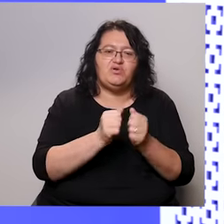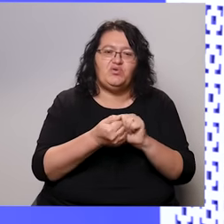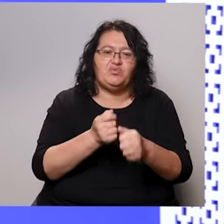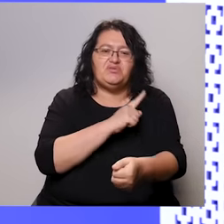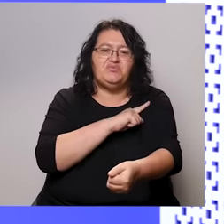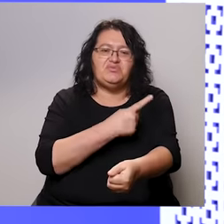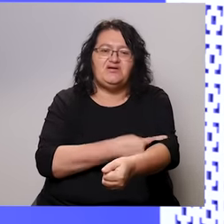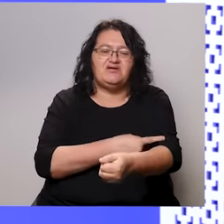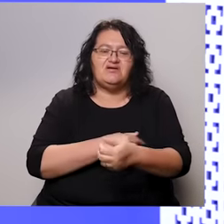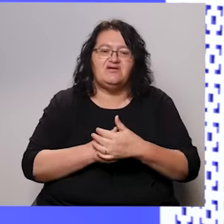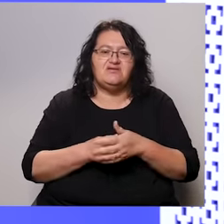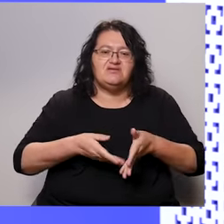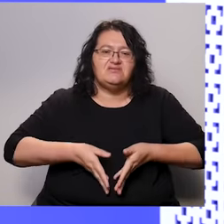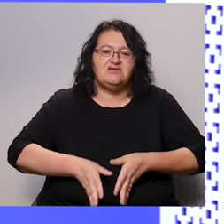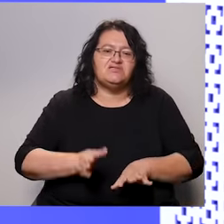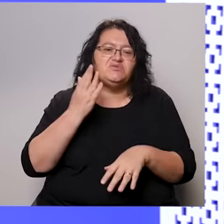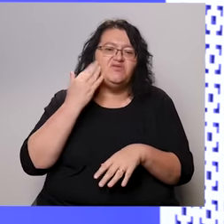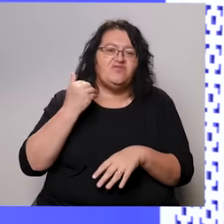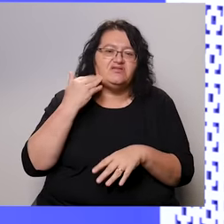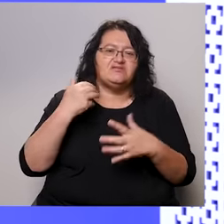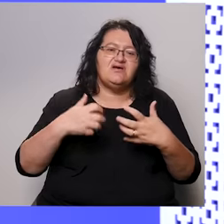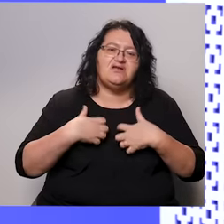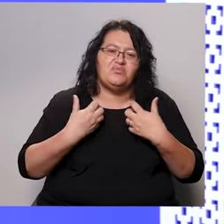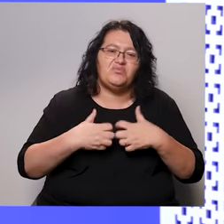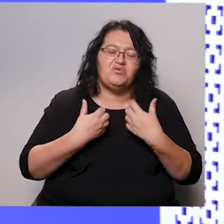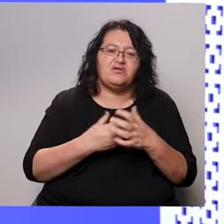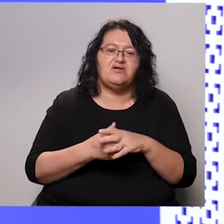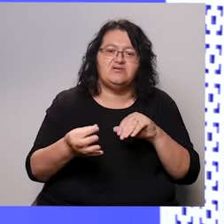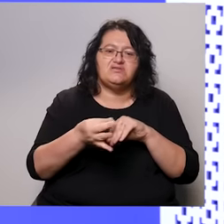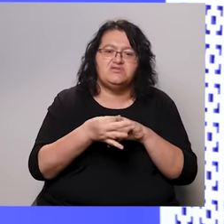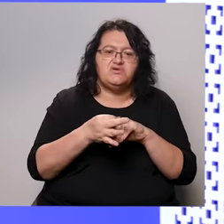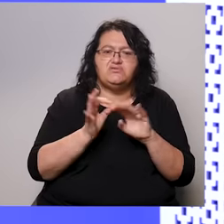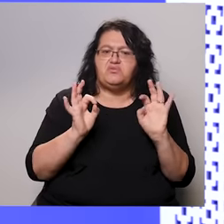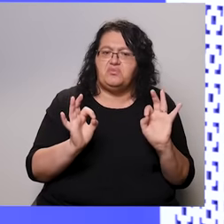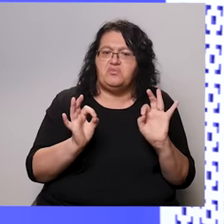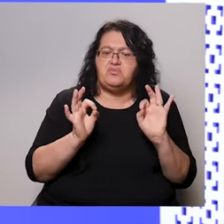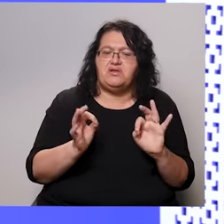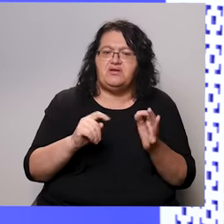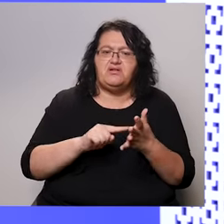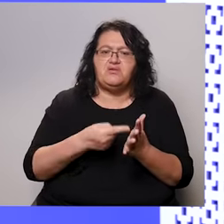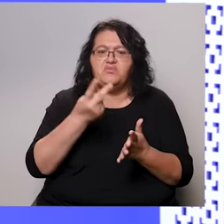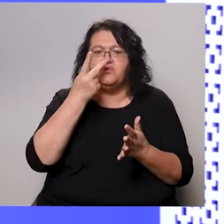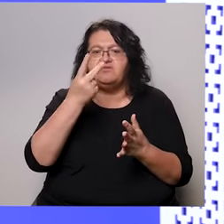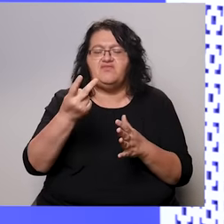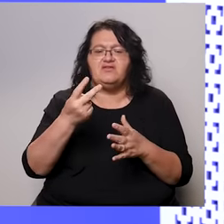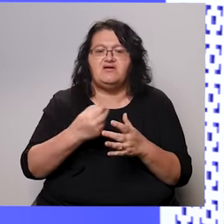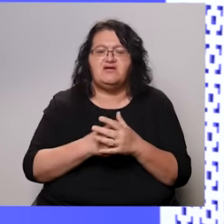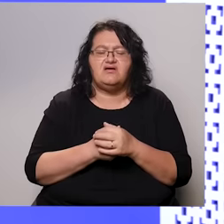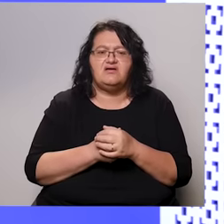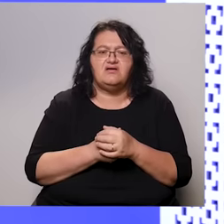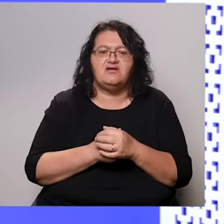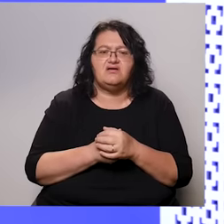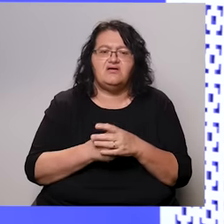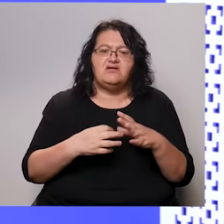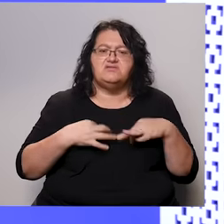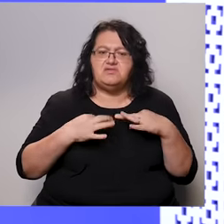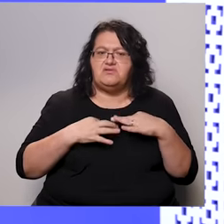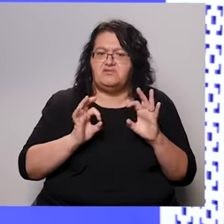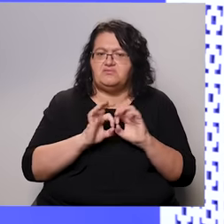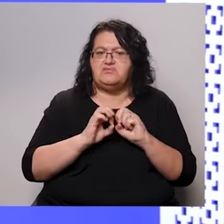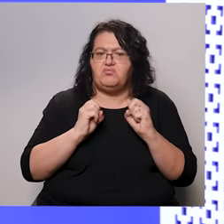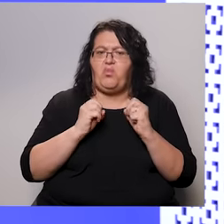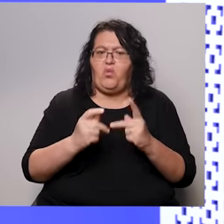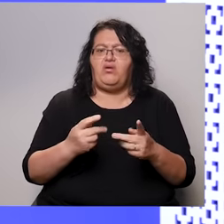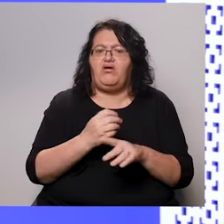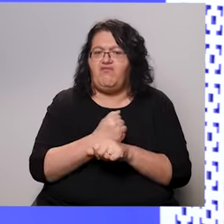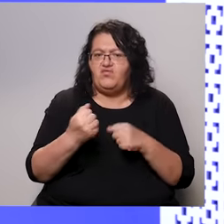puternică. S-a născut fetița, ne-am bucurat de ea. Soția nu a avut nimica din punct de vedere al sănătății.